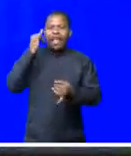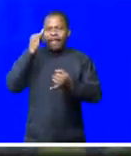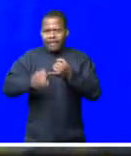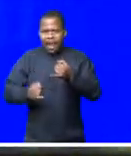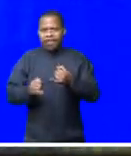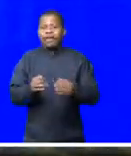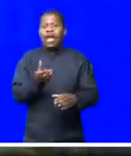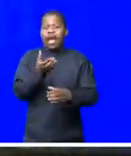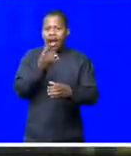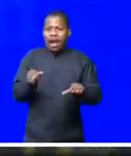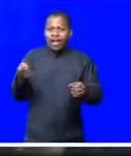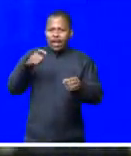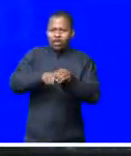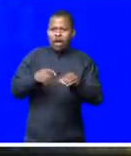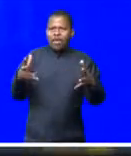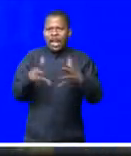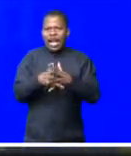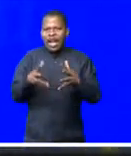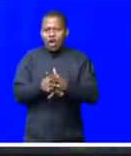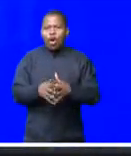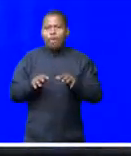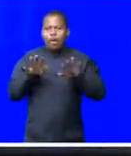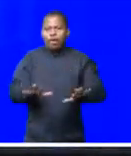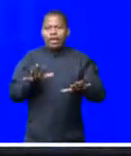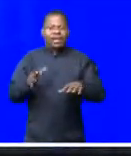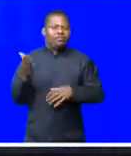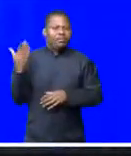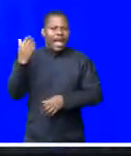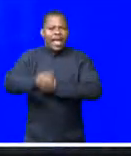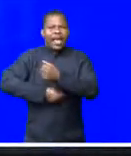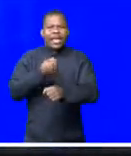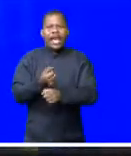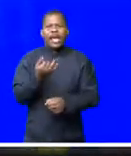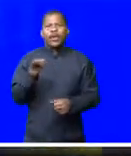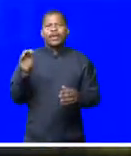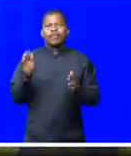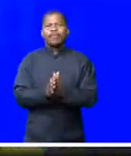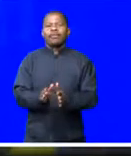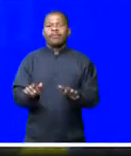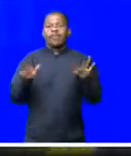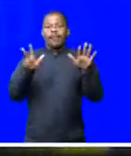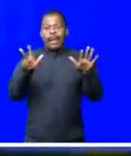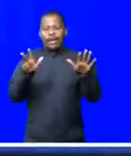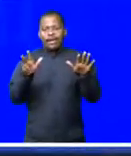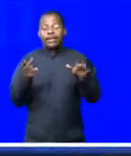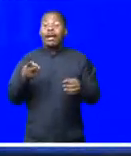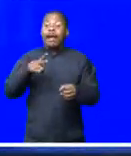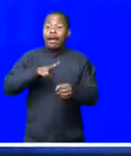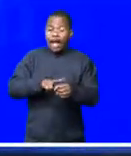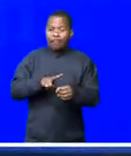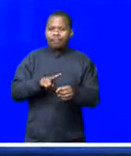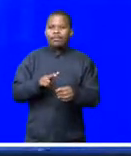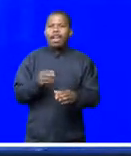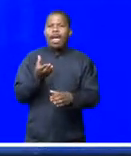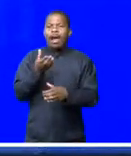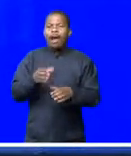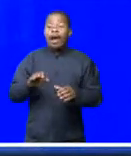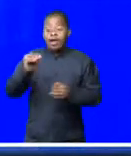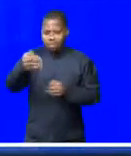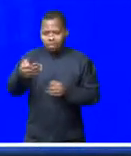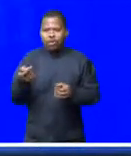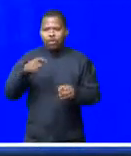lona mhlangano bekulive leMangisi ngeminyaka wa 2018. Live litawulandzela kubamba lo